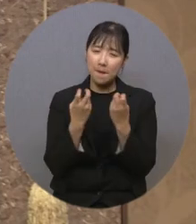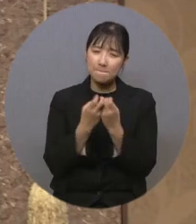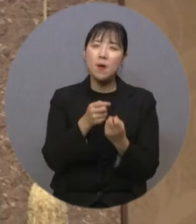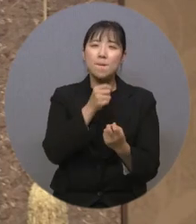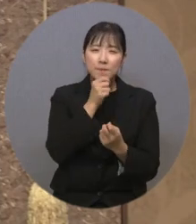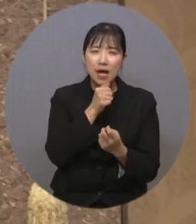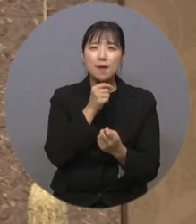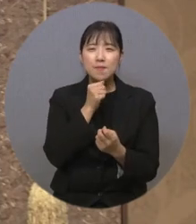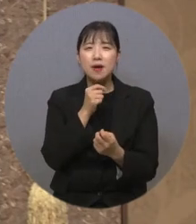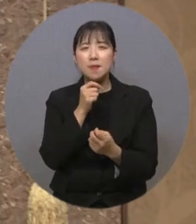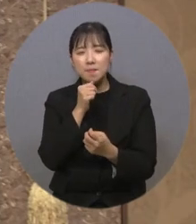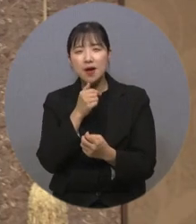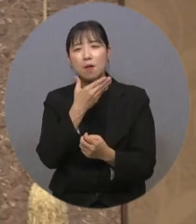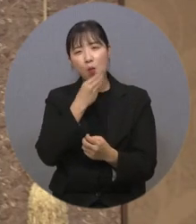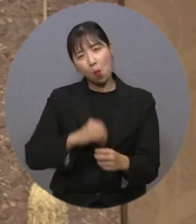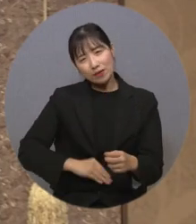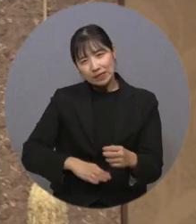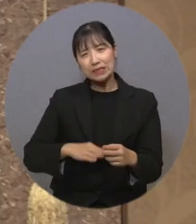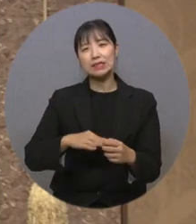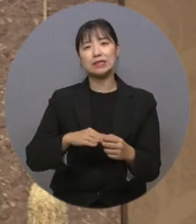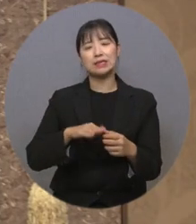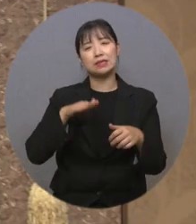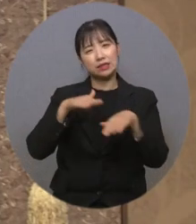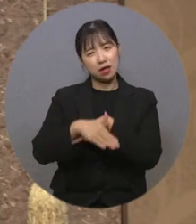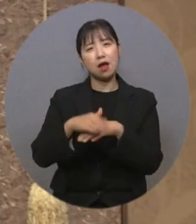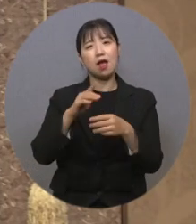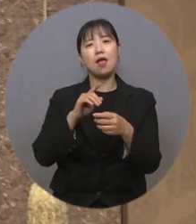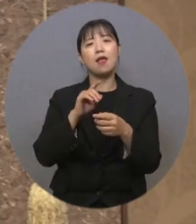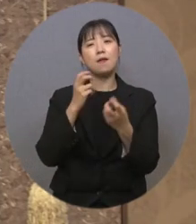그 복지적인 대안을 만들어서